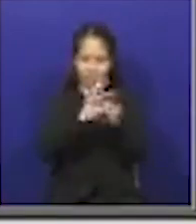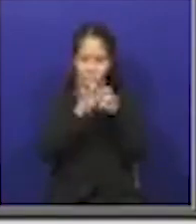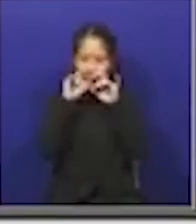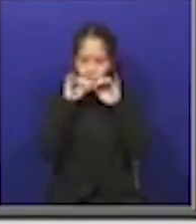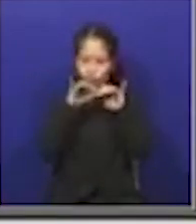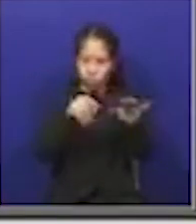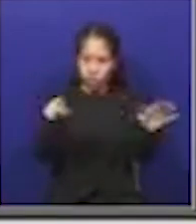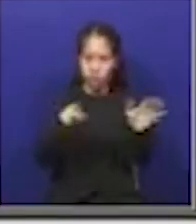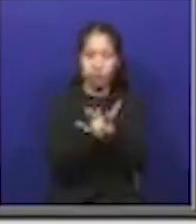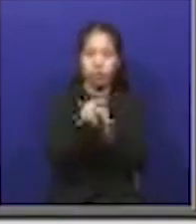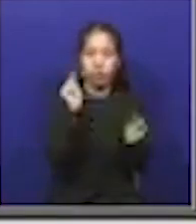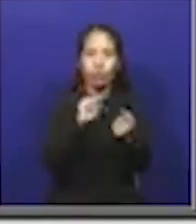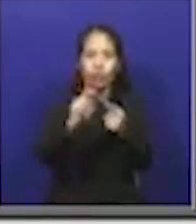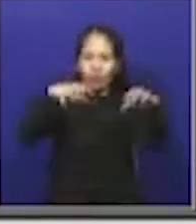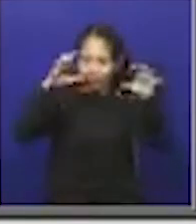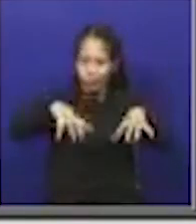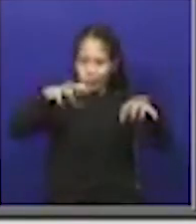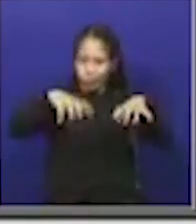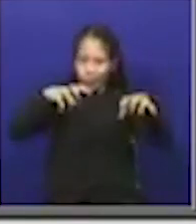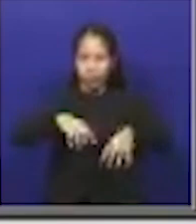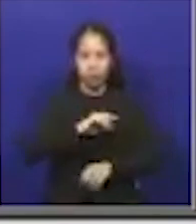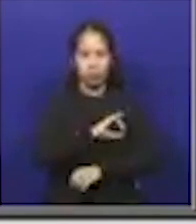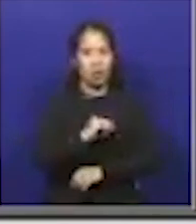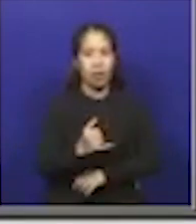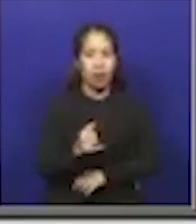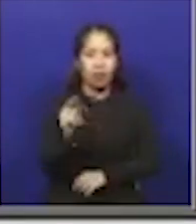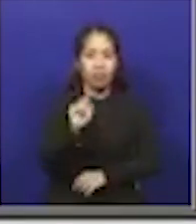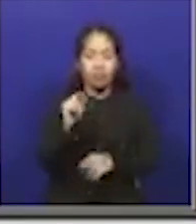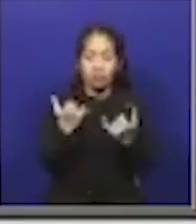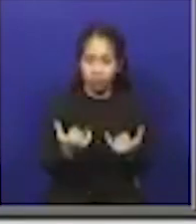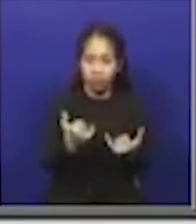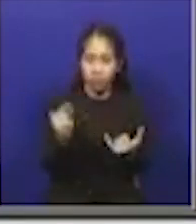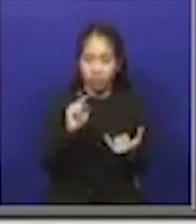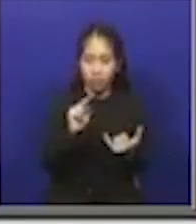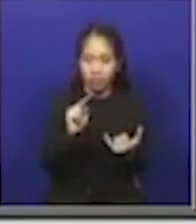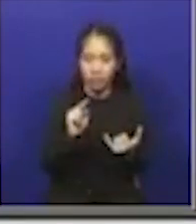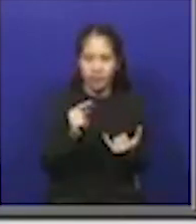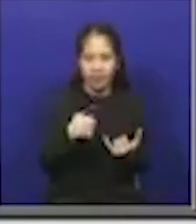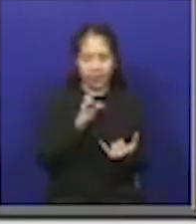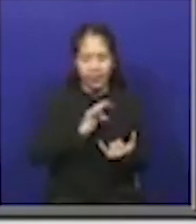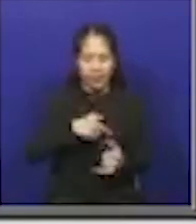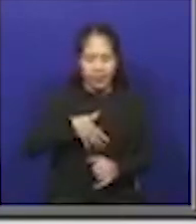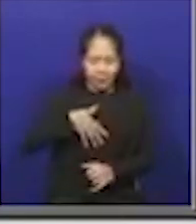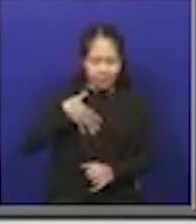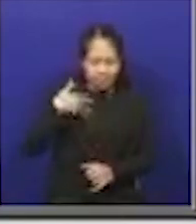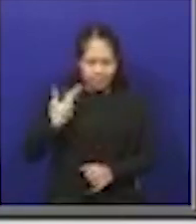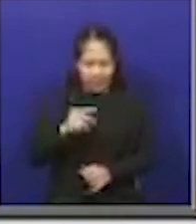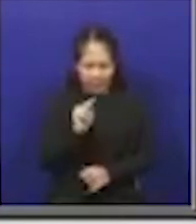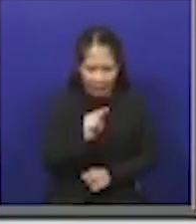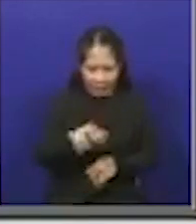เข้าหน้าฝนอันนี้ไม่แน่นะครับตอนนี้อยู่ในระหว่างกลืนไม่เข้าคายไม่ออก